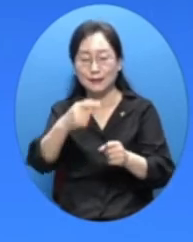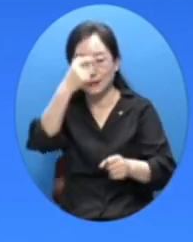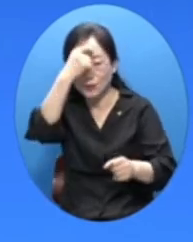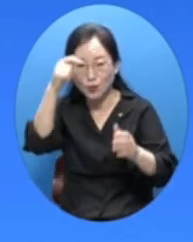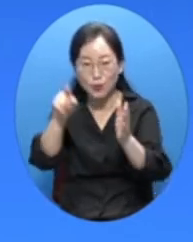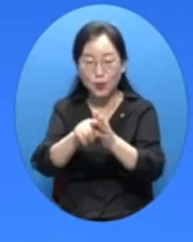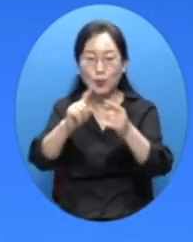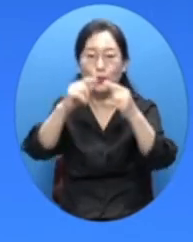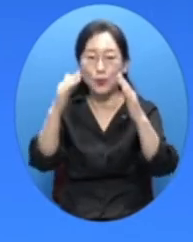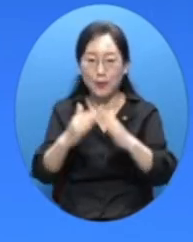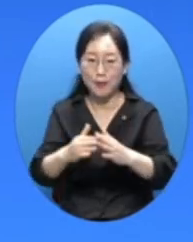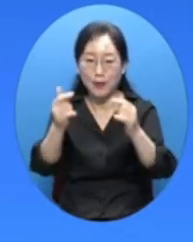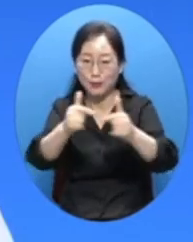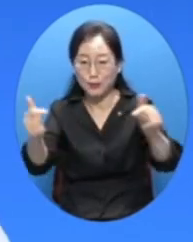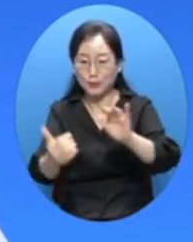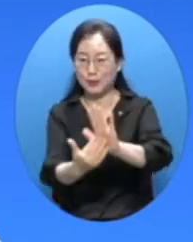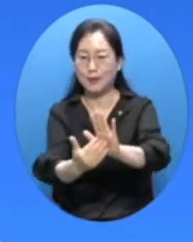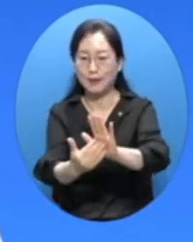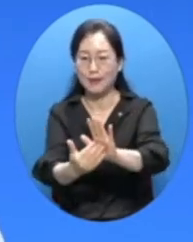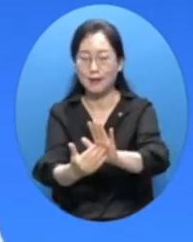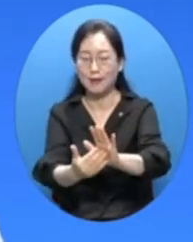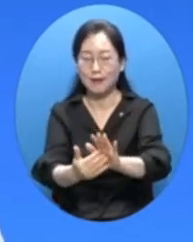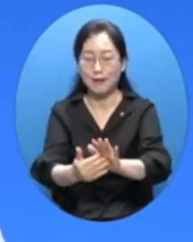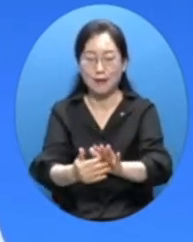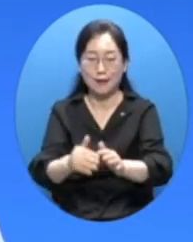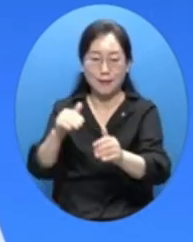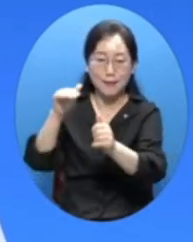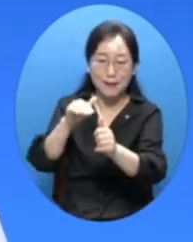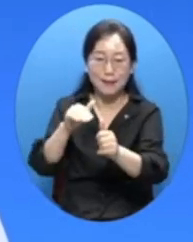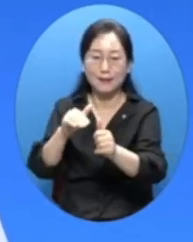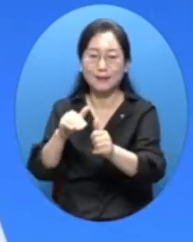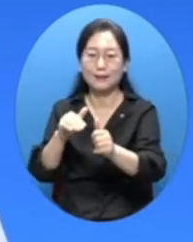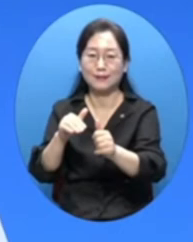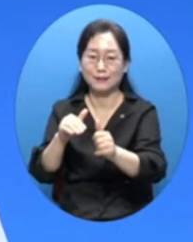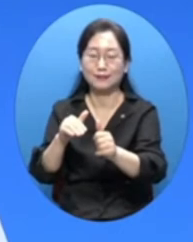기독교가 교회가 부흥하지 못하도록